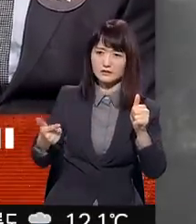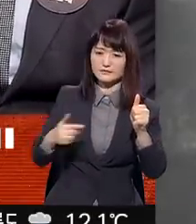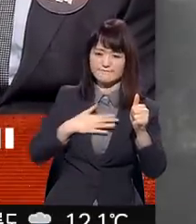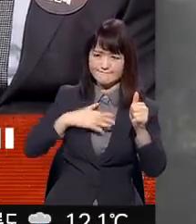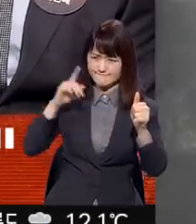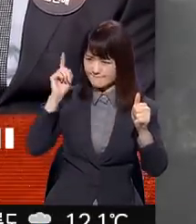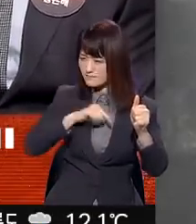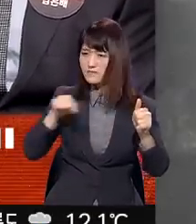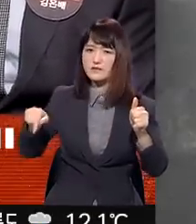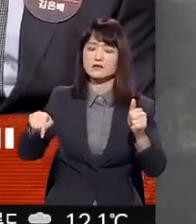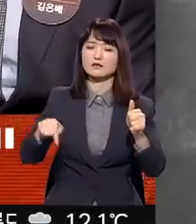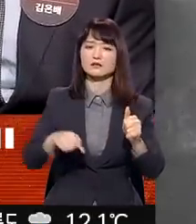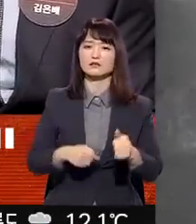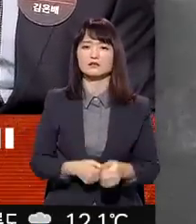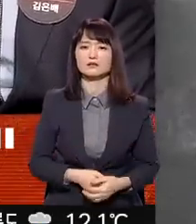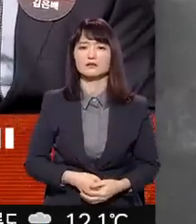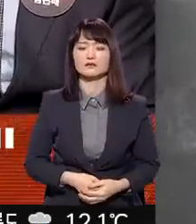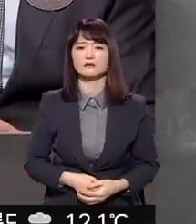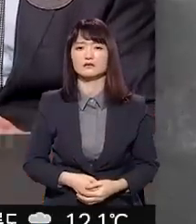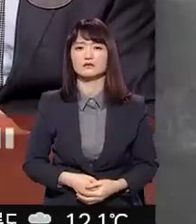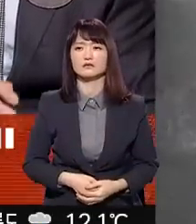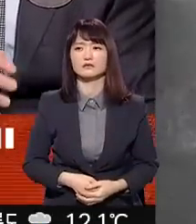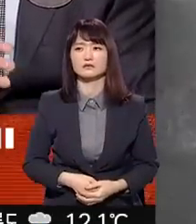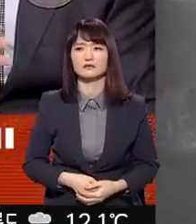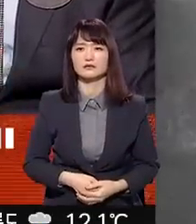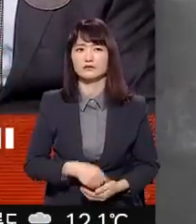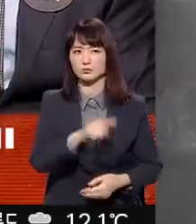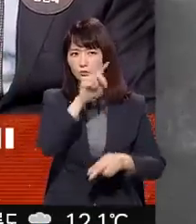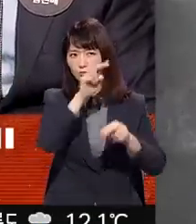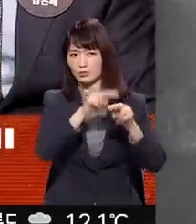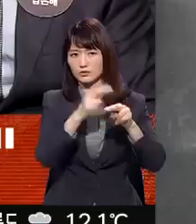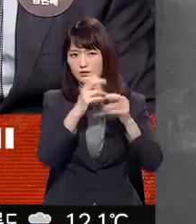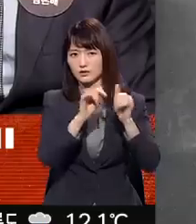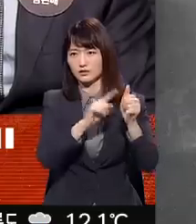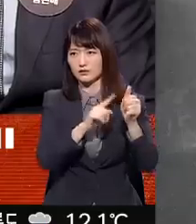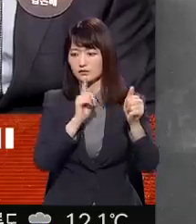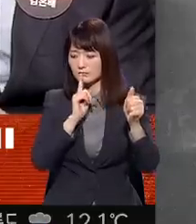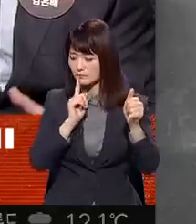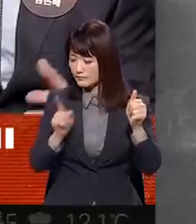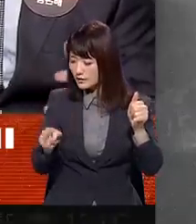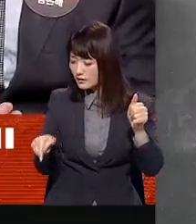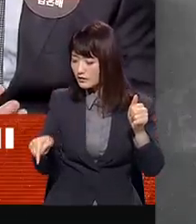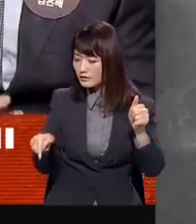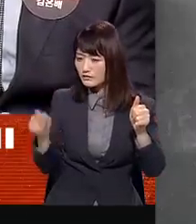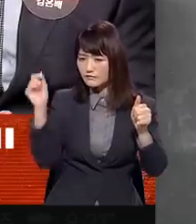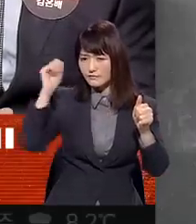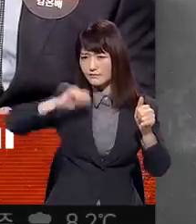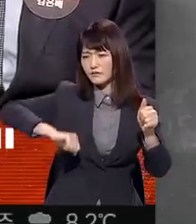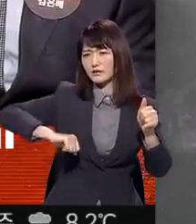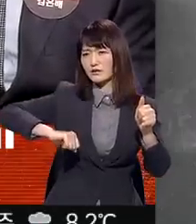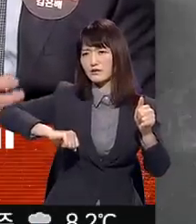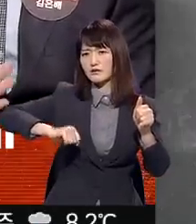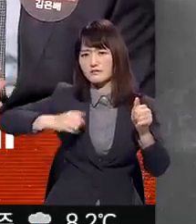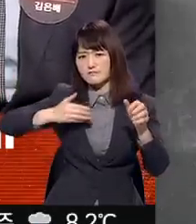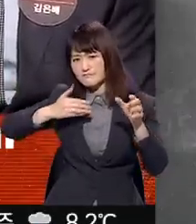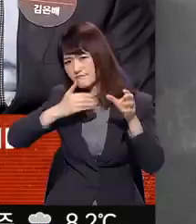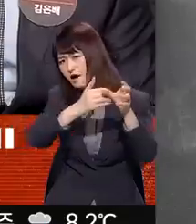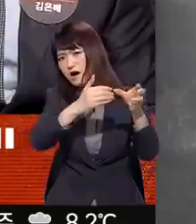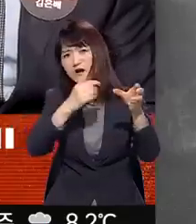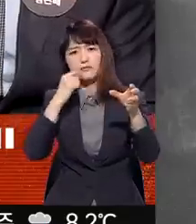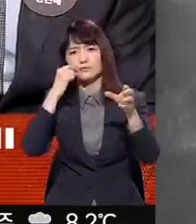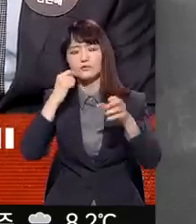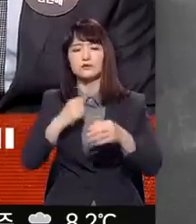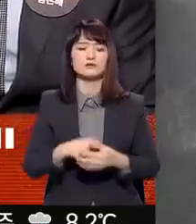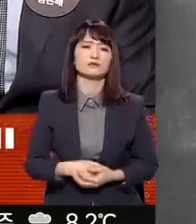기분 나쁘고 어떨떨했다고 하는데요. 문제는 상사가 이제 이런 말을 하지 않습니까? 하는 것에 대해서 정말 반항할 수는 없는 거예요. 거기에 뭐 이해를 할 수가 없고